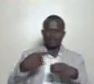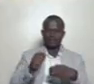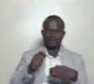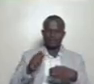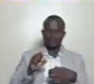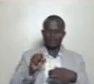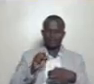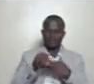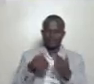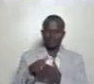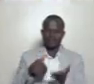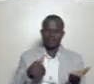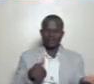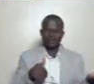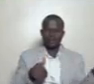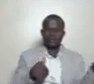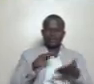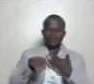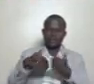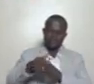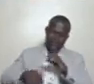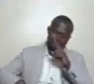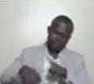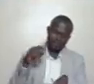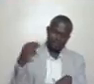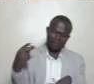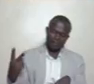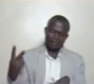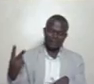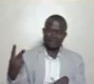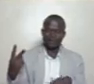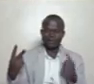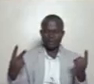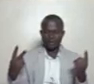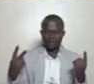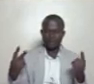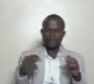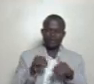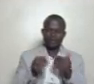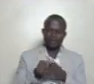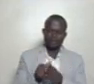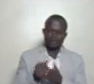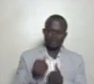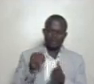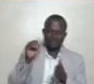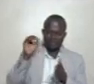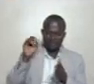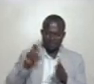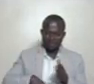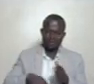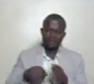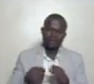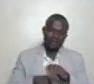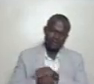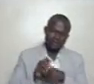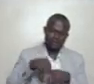ndetse na habanzi intwari yaje gutsinda amaseti abiri ku iseti imwe umukino wa kabiri wagombaga kuhita ubakarifia muri